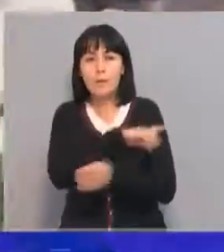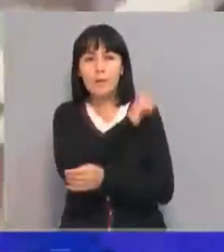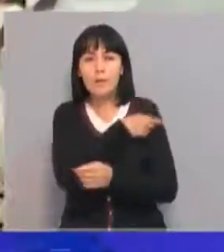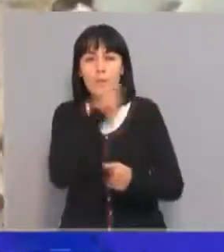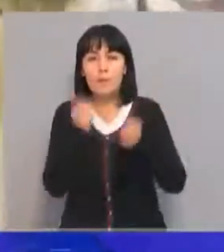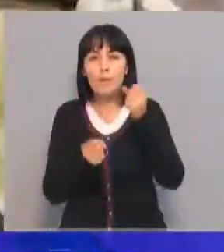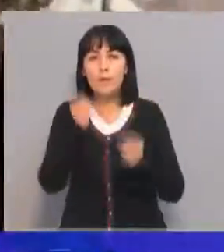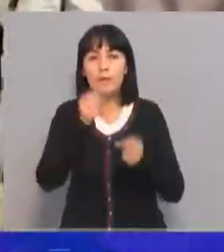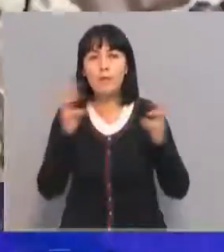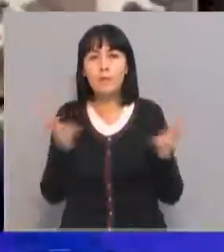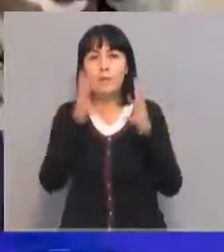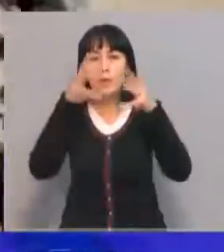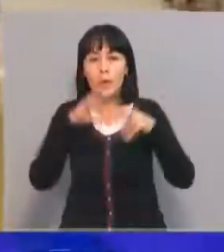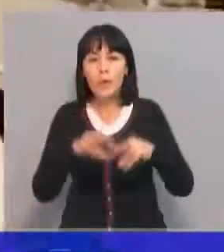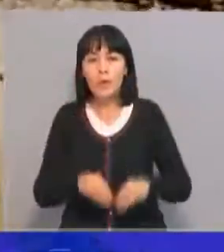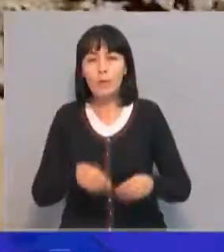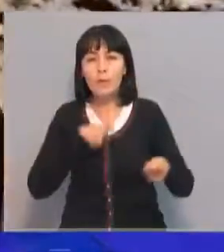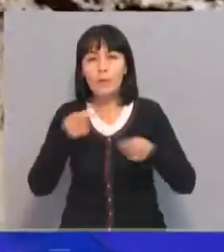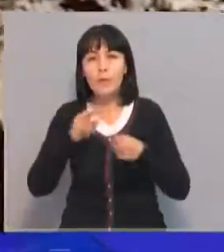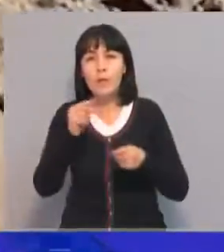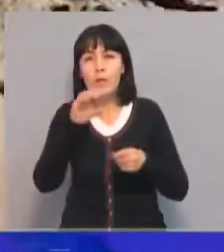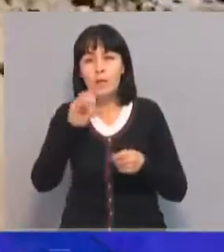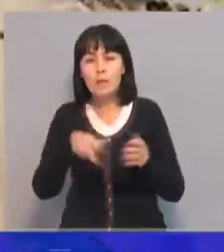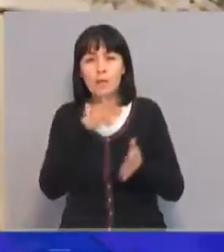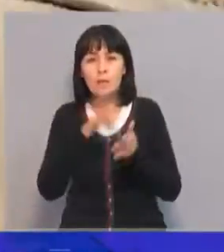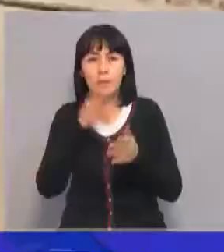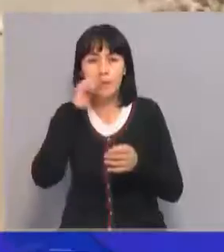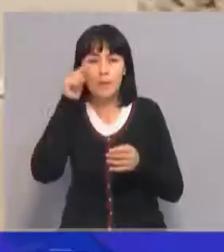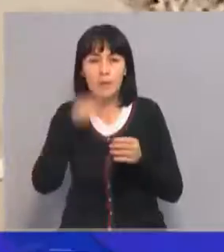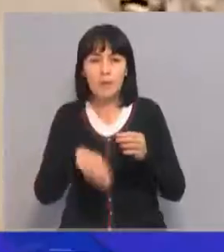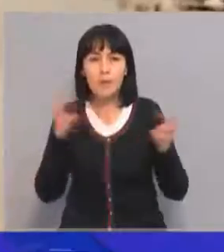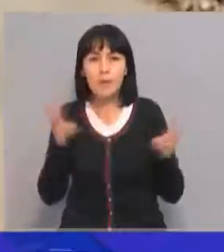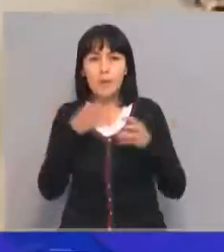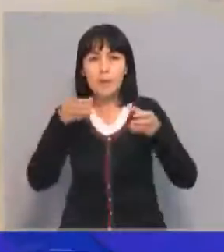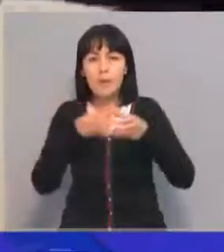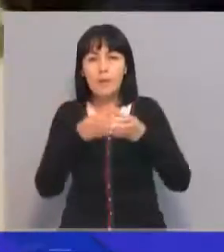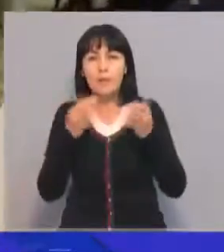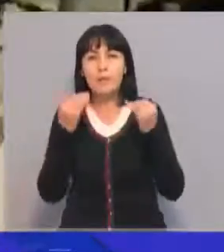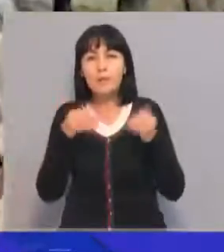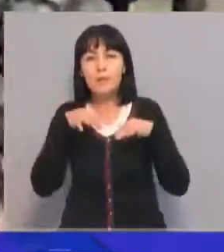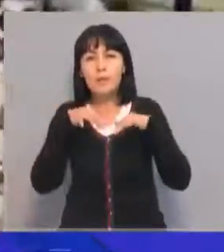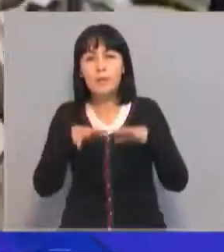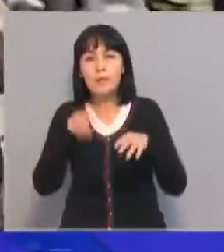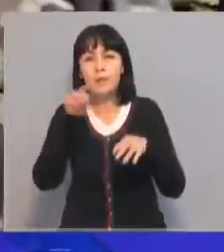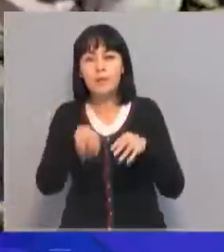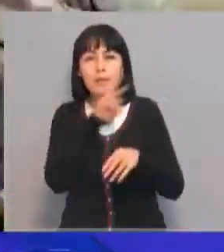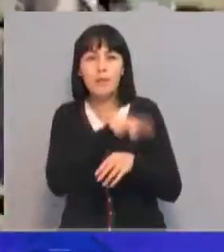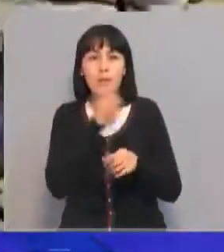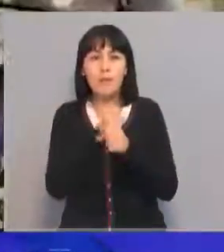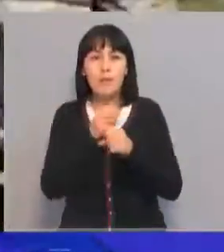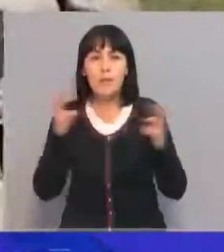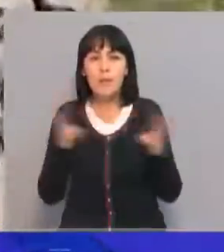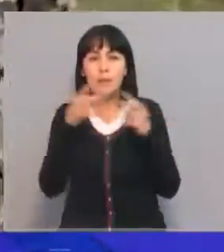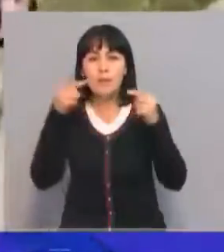средства службы пожаротушения Департамента чрезвычайных ситуаций города Шымкент и пожарной части нефтебазы. В результате слаженной работы пожар